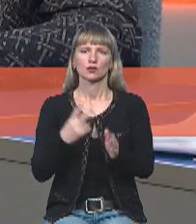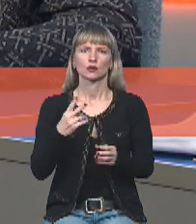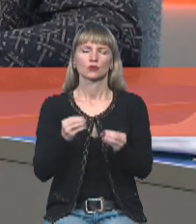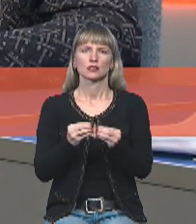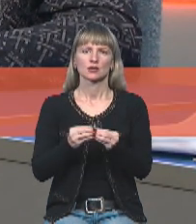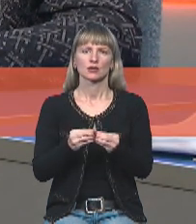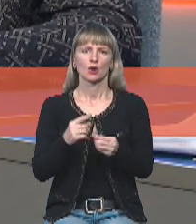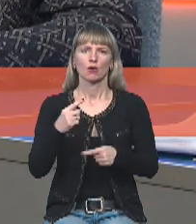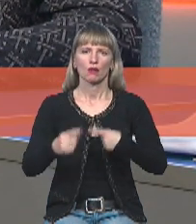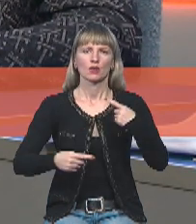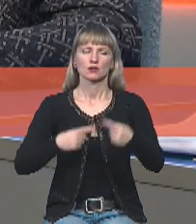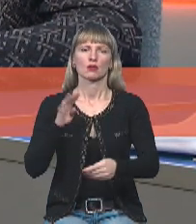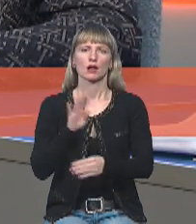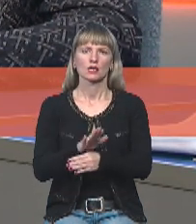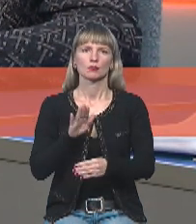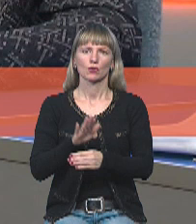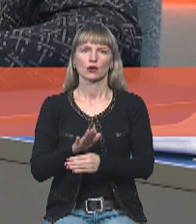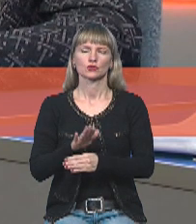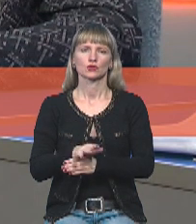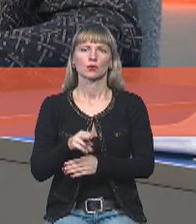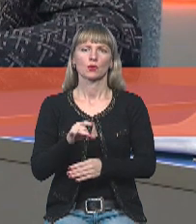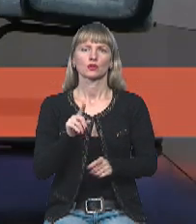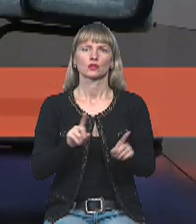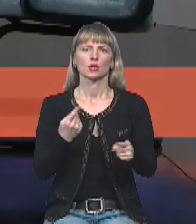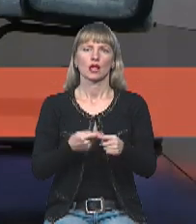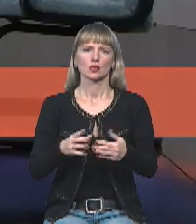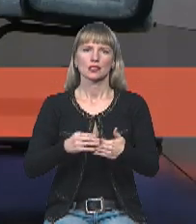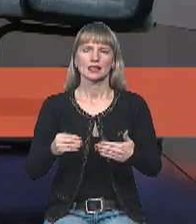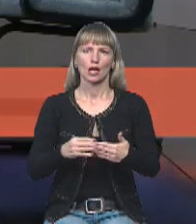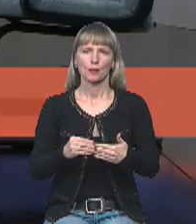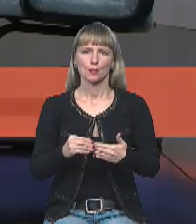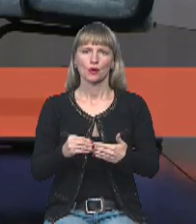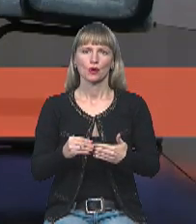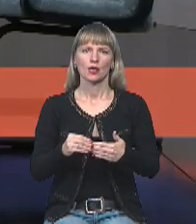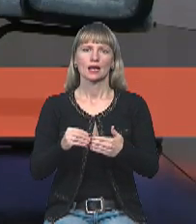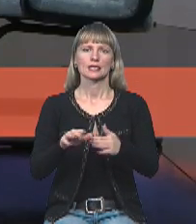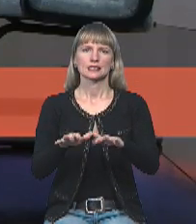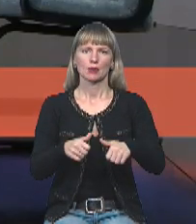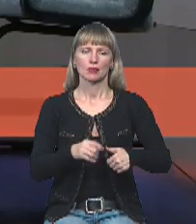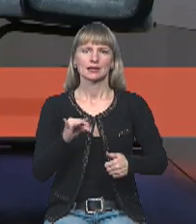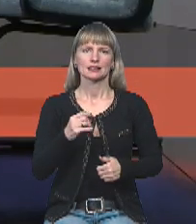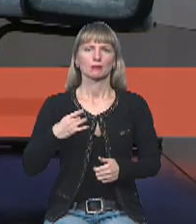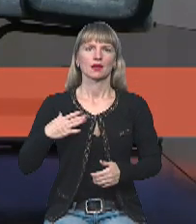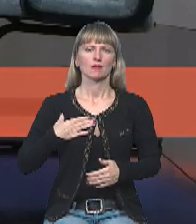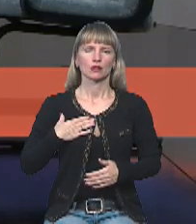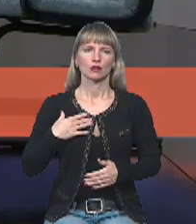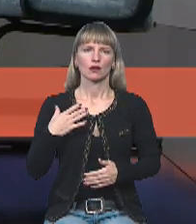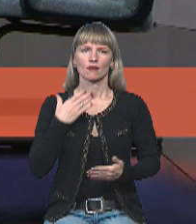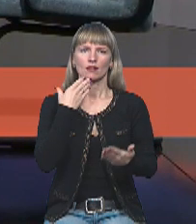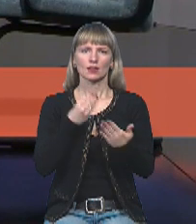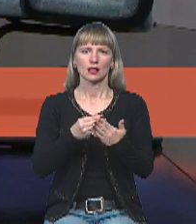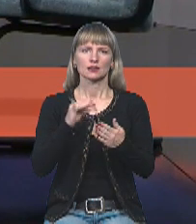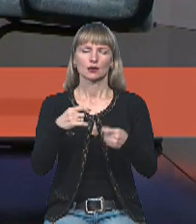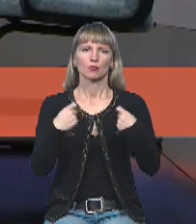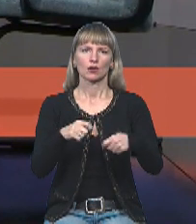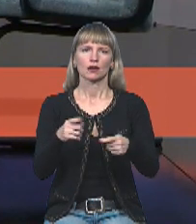2.10, тобто одне за одним розпорядження про те, щоб цю землю забирати з приватної власності, продавати і в